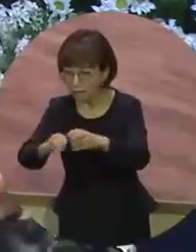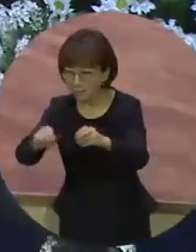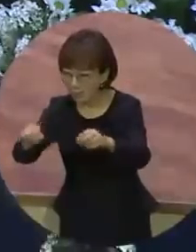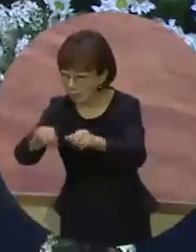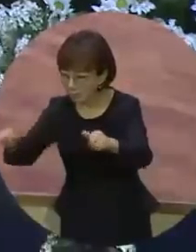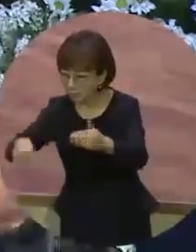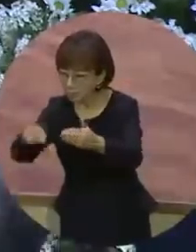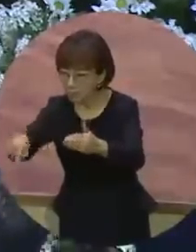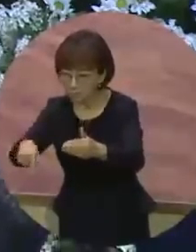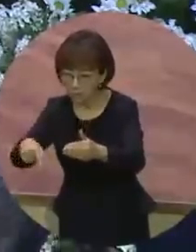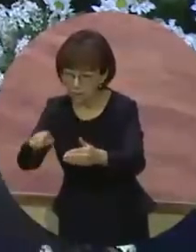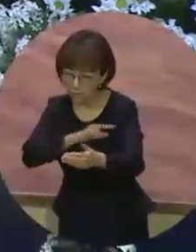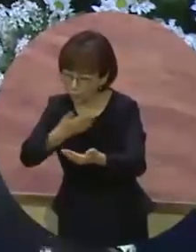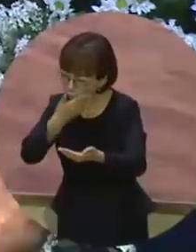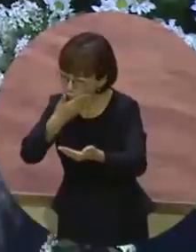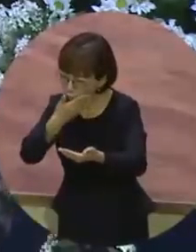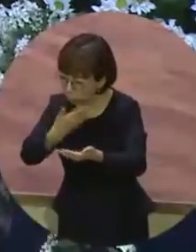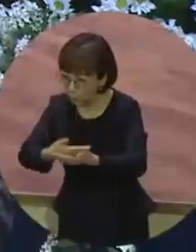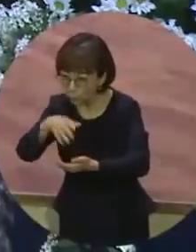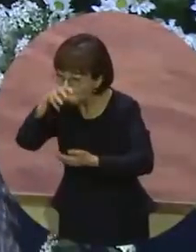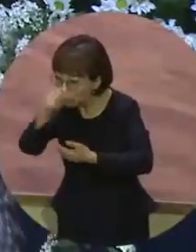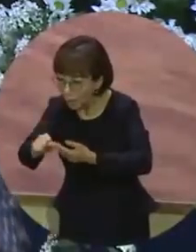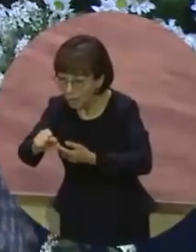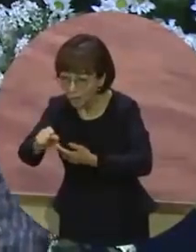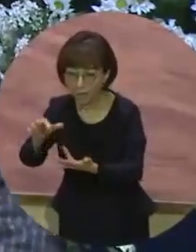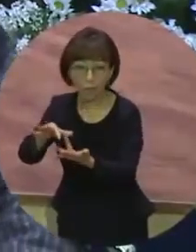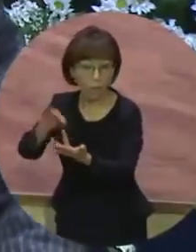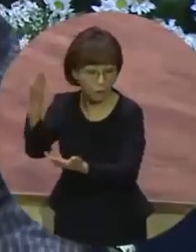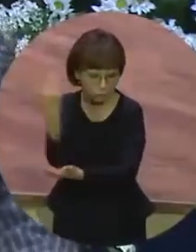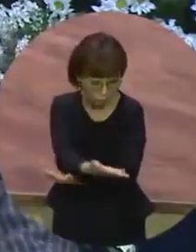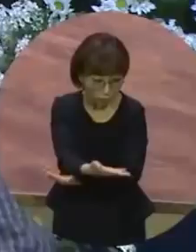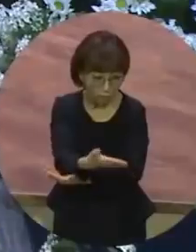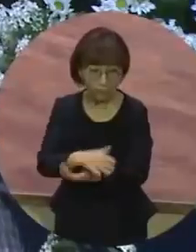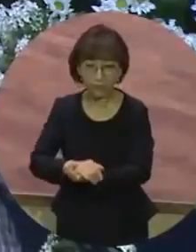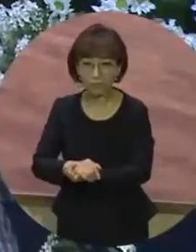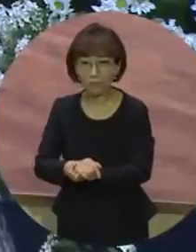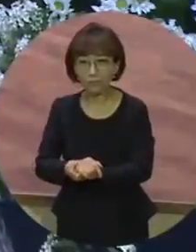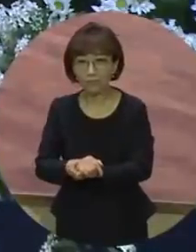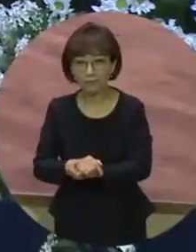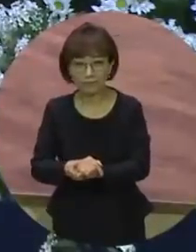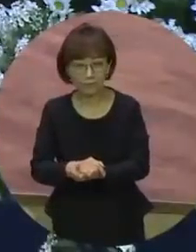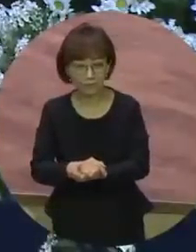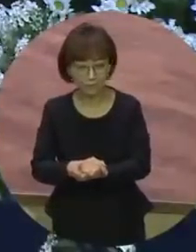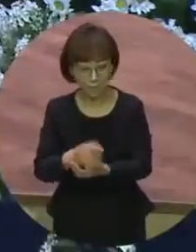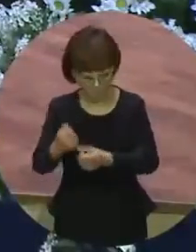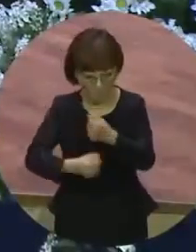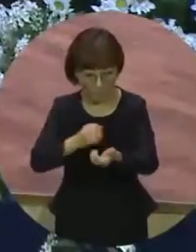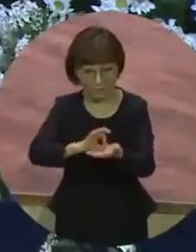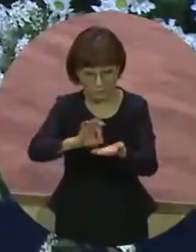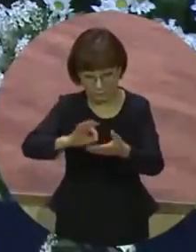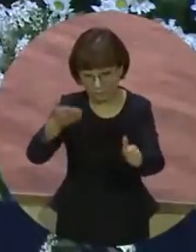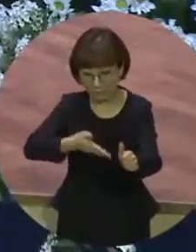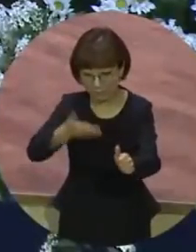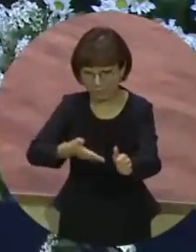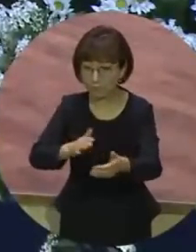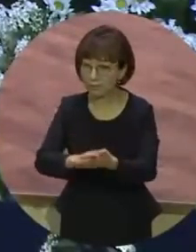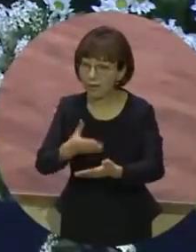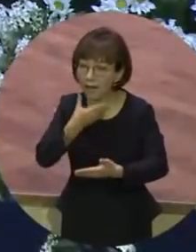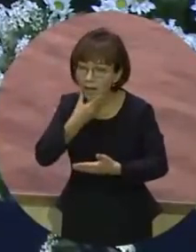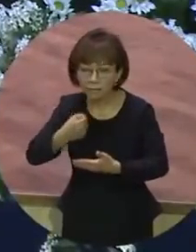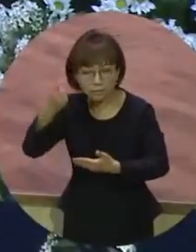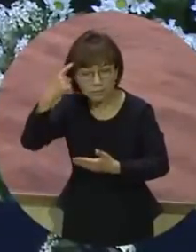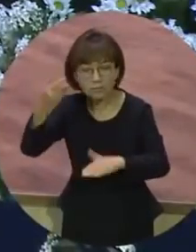거저 주겠으니까, 그래, 거기 장사하라고 합니다. 그런데, 이 아브라함의 생각이 달랐어요. 7절로